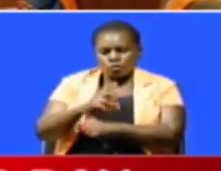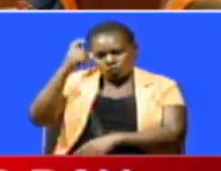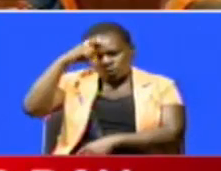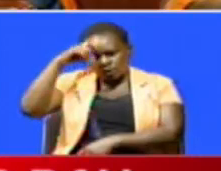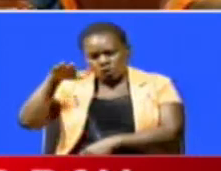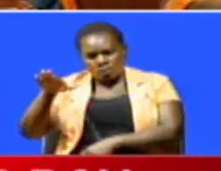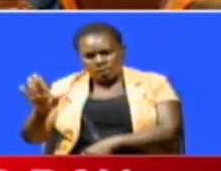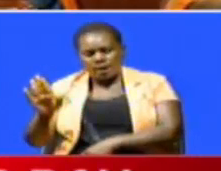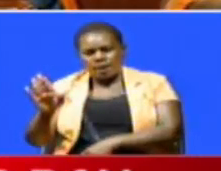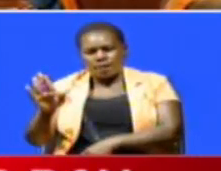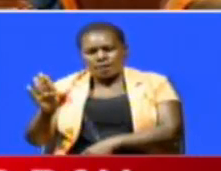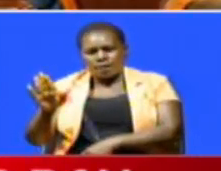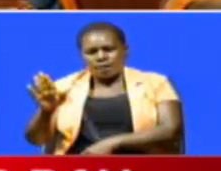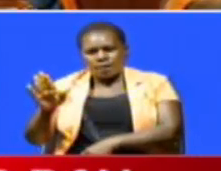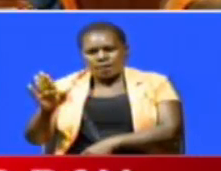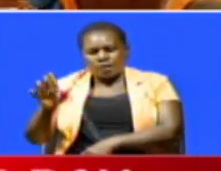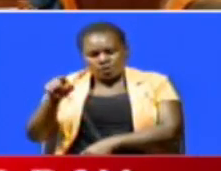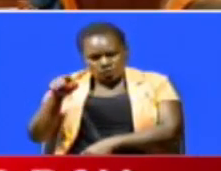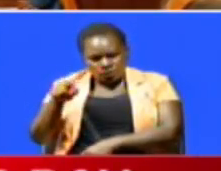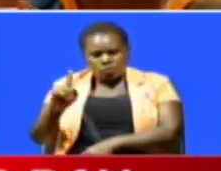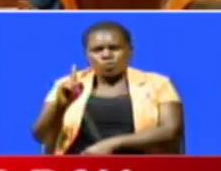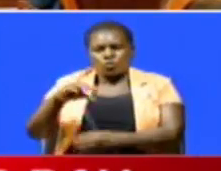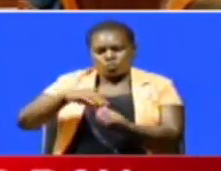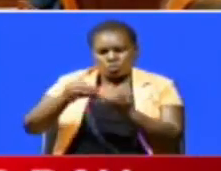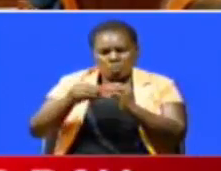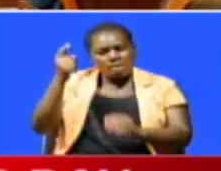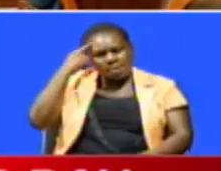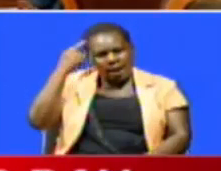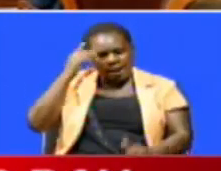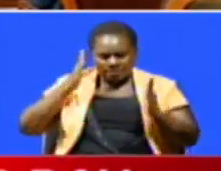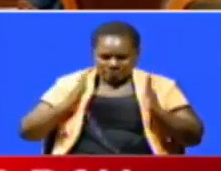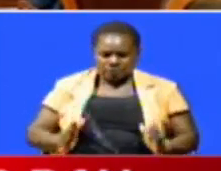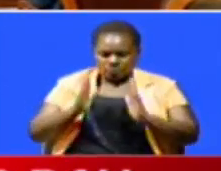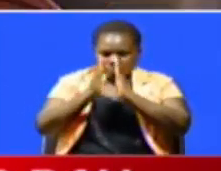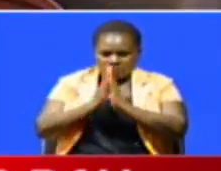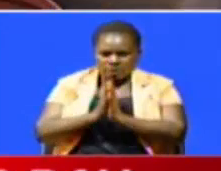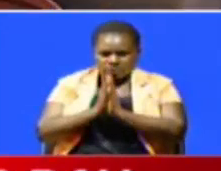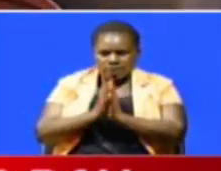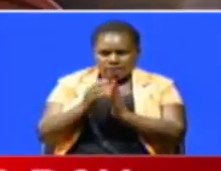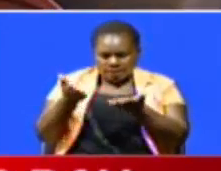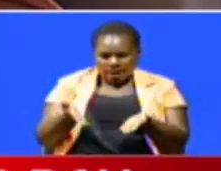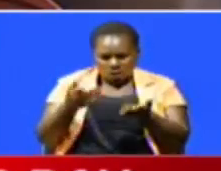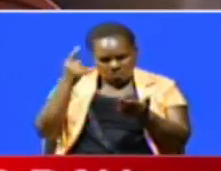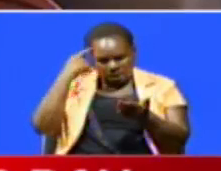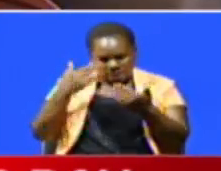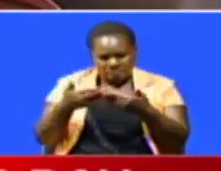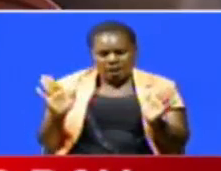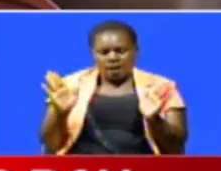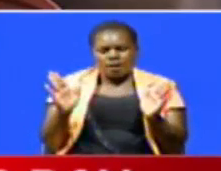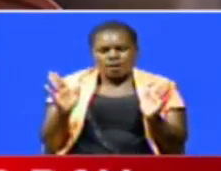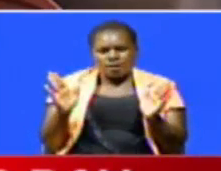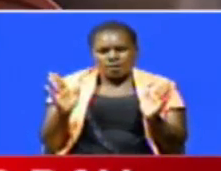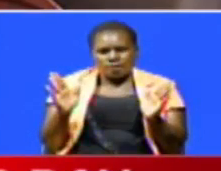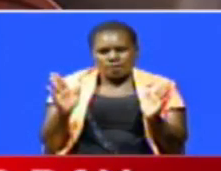na akili mwanadamu kwa sababu wewe ndio uliyeumba. Tuomba Bwana upanue sasa mawazo